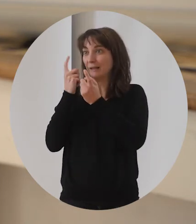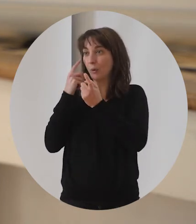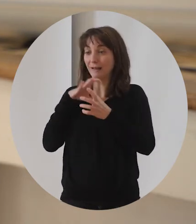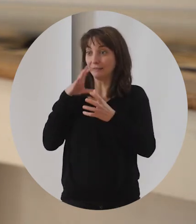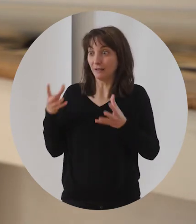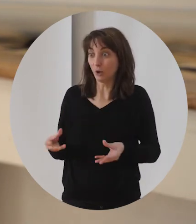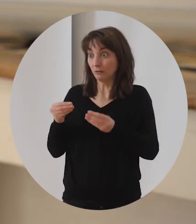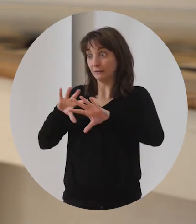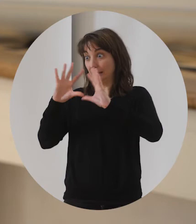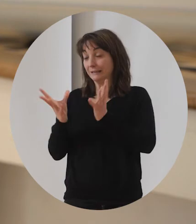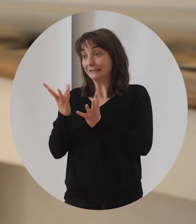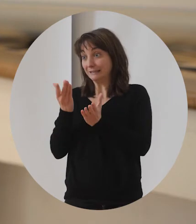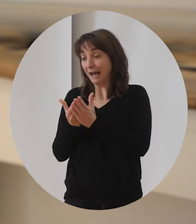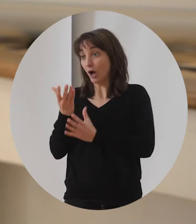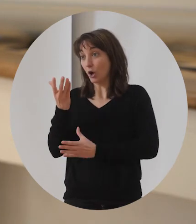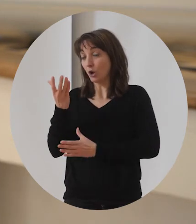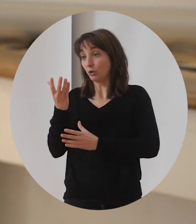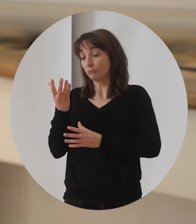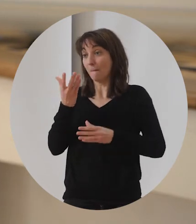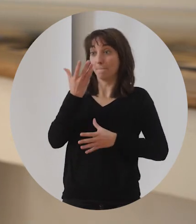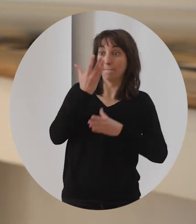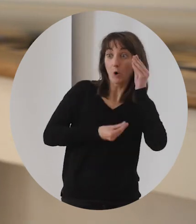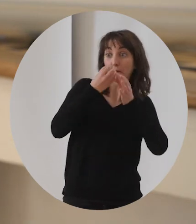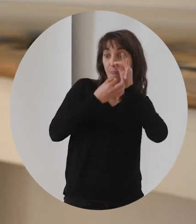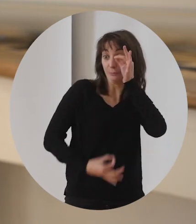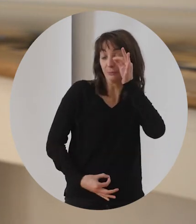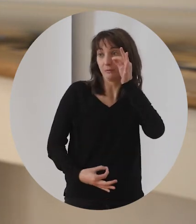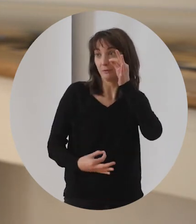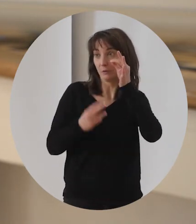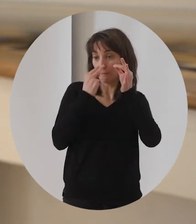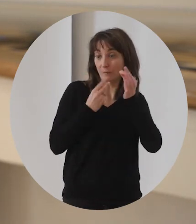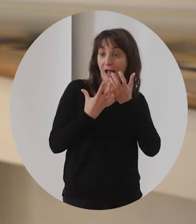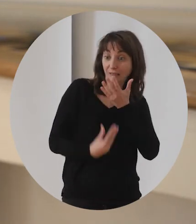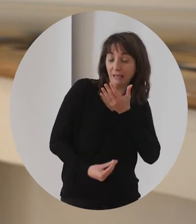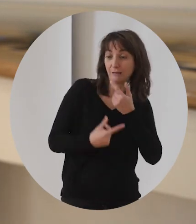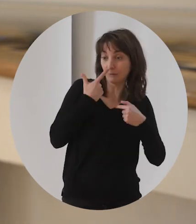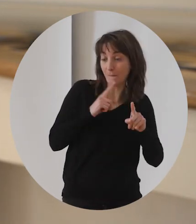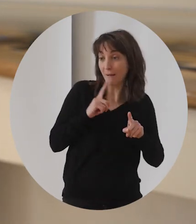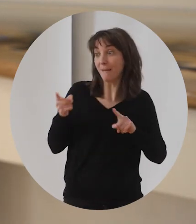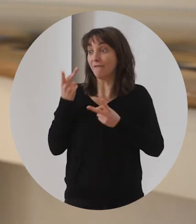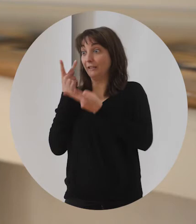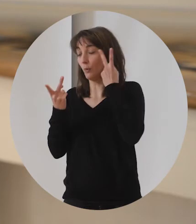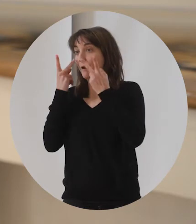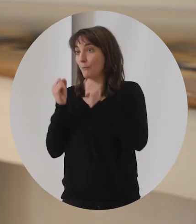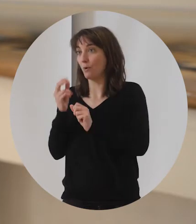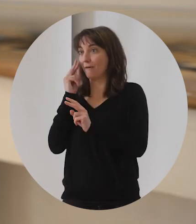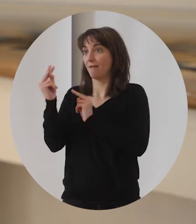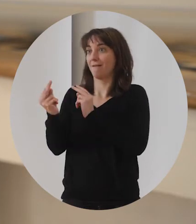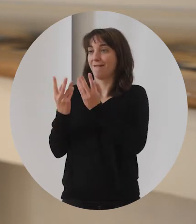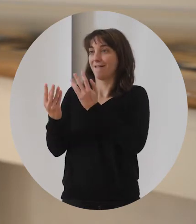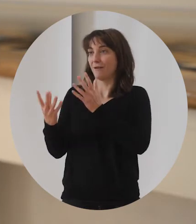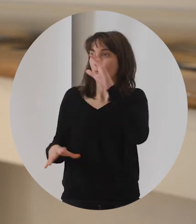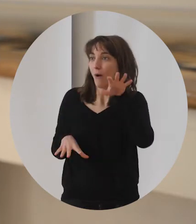le corps autour d'un axe qui n'est pas perçu par la gravité, mais qui est perçu visuellement par l'autre ou